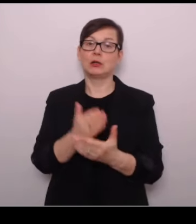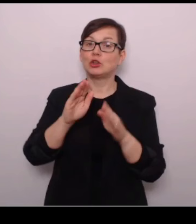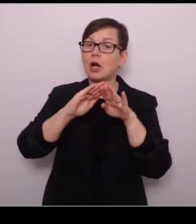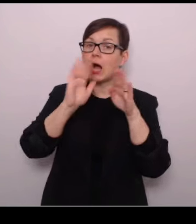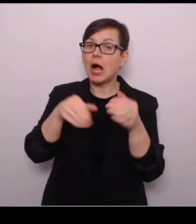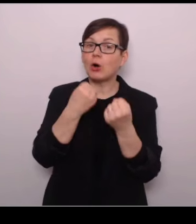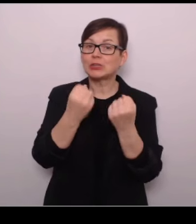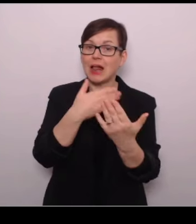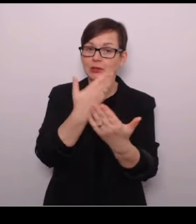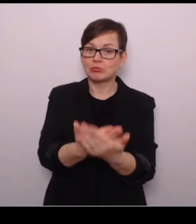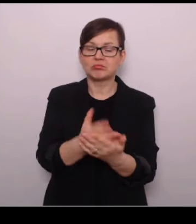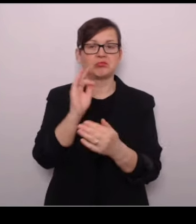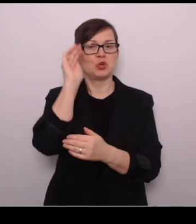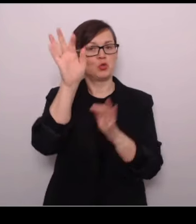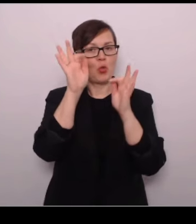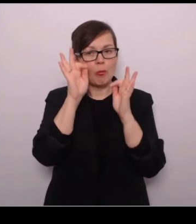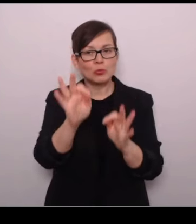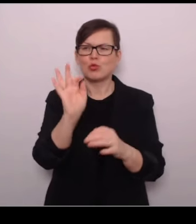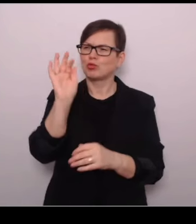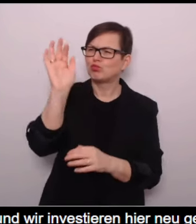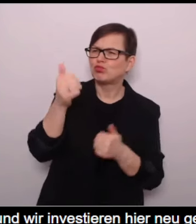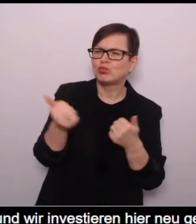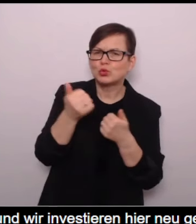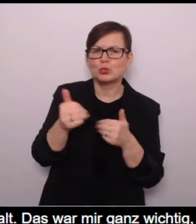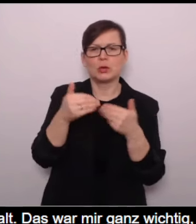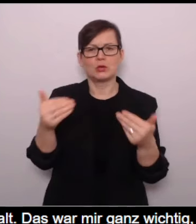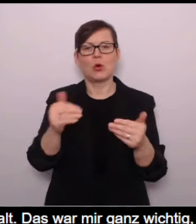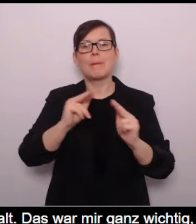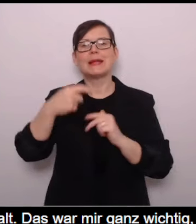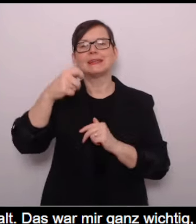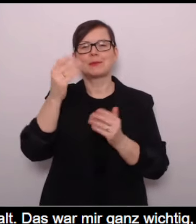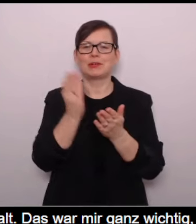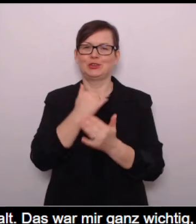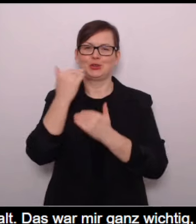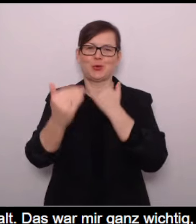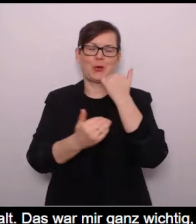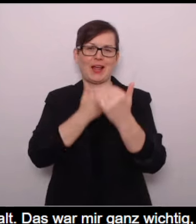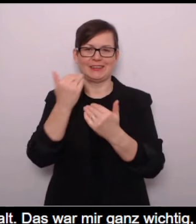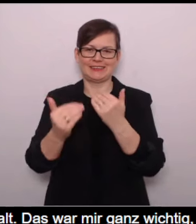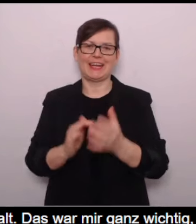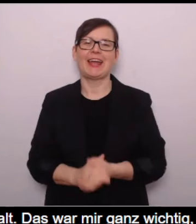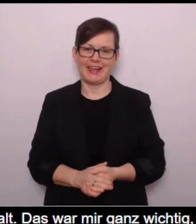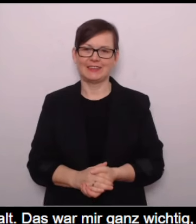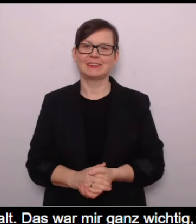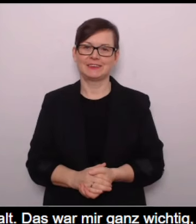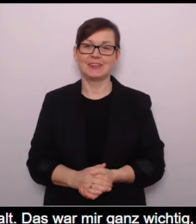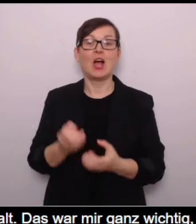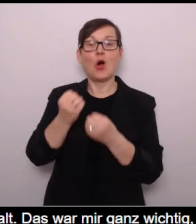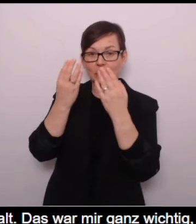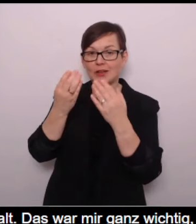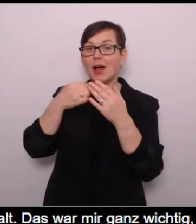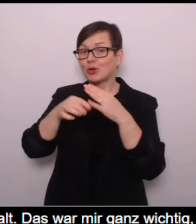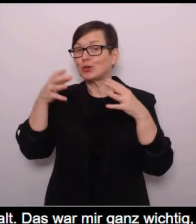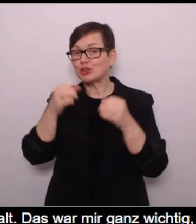Haushaltspolitik anbelangt, Stabilitätsanker. Ein Zukunftshaushalt, ein Investitionshaushalt, das, glaube ich, ist etwas, wie auch vom